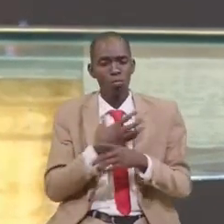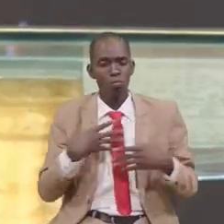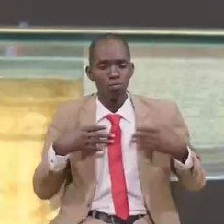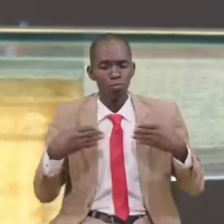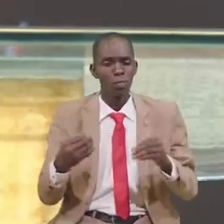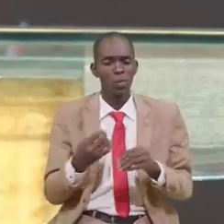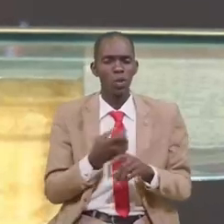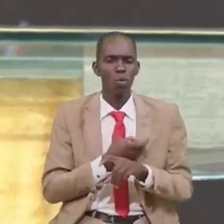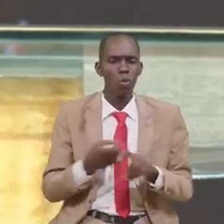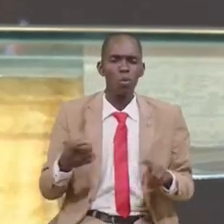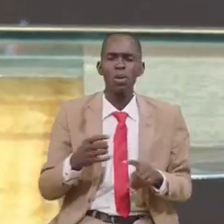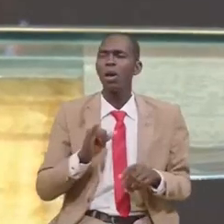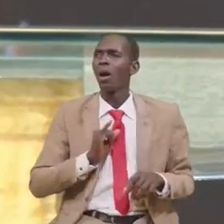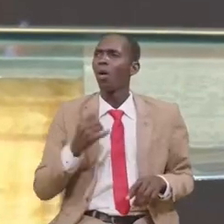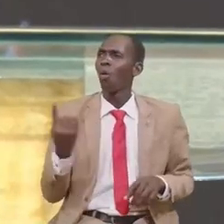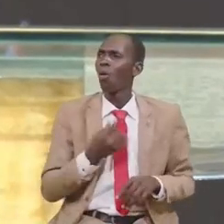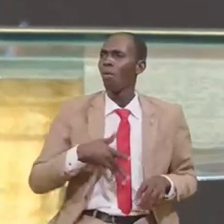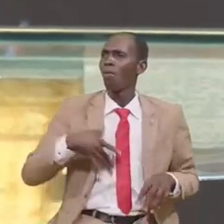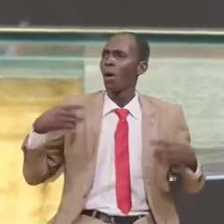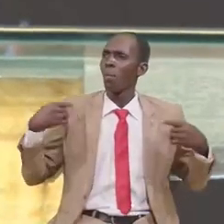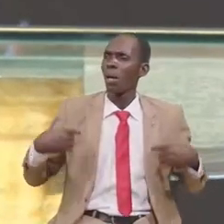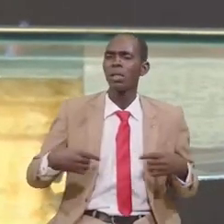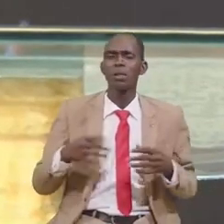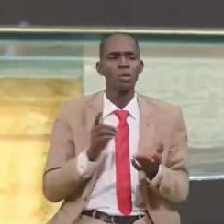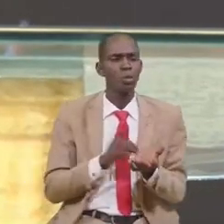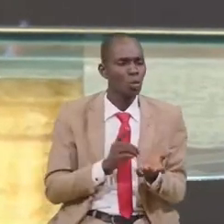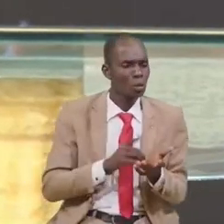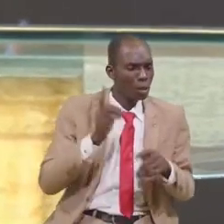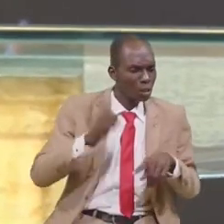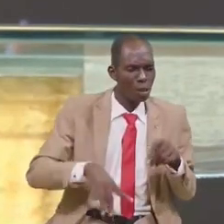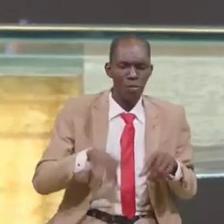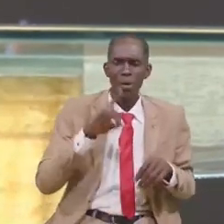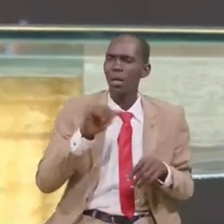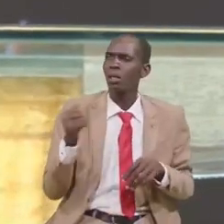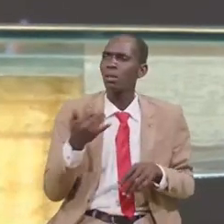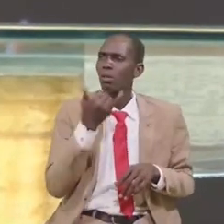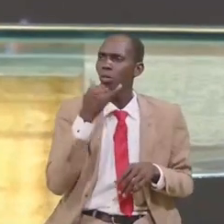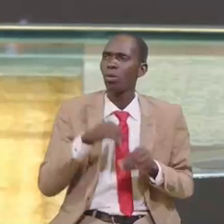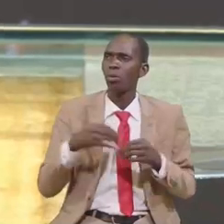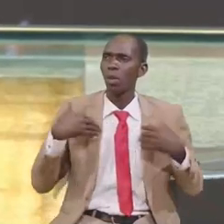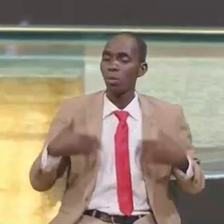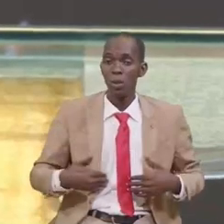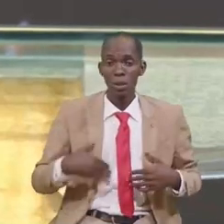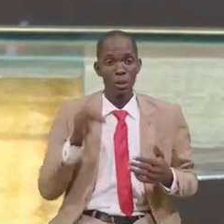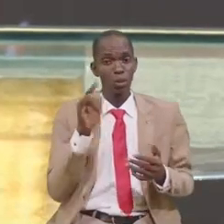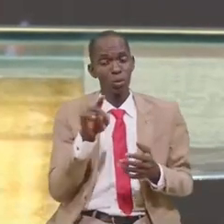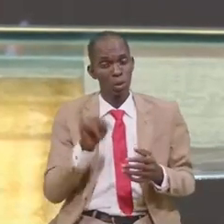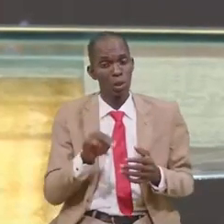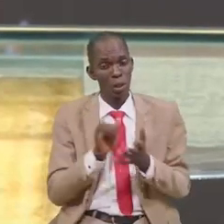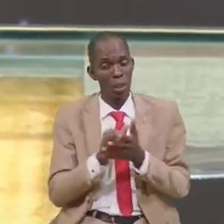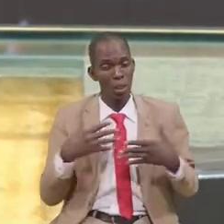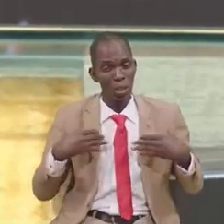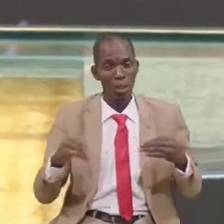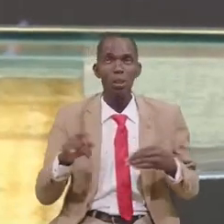Toujours, j'éprouve la douleur. Le docteur a dit qu'on ne peut rien voir. La pluralité de guérison, il va vous guérir.